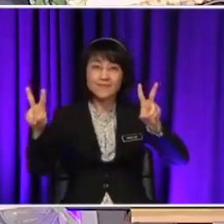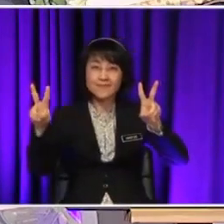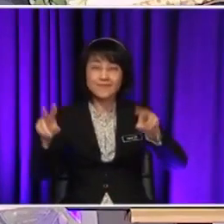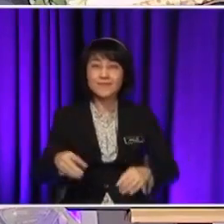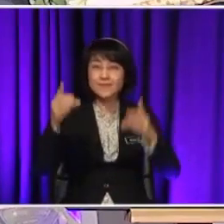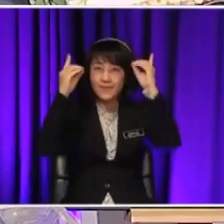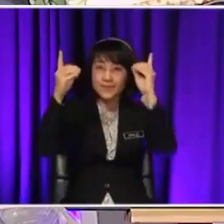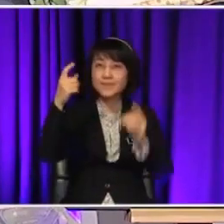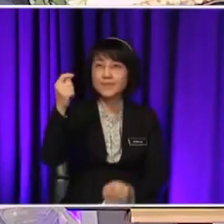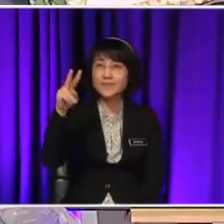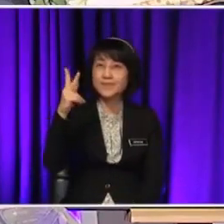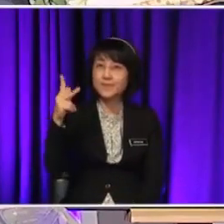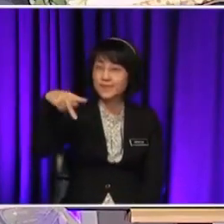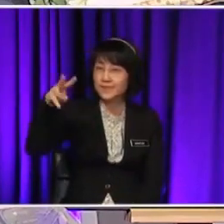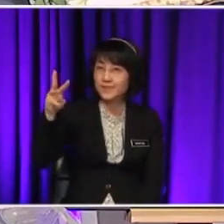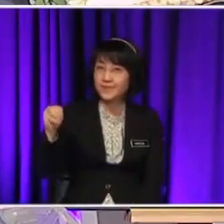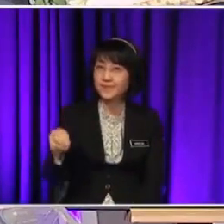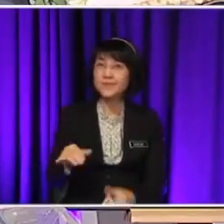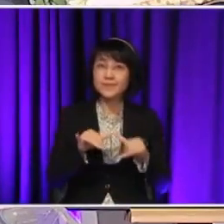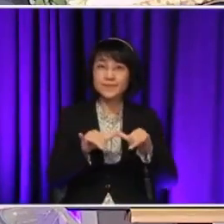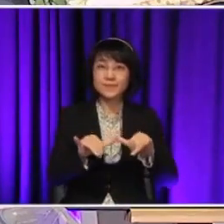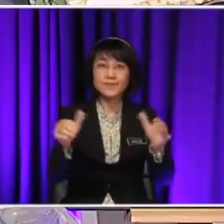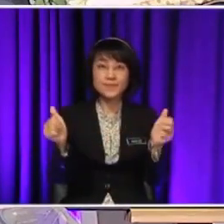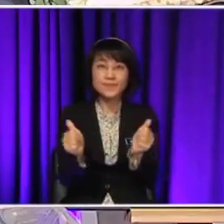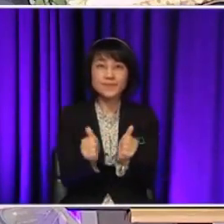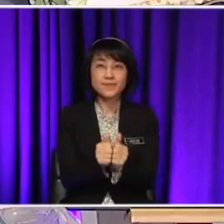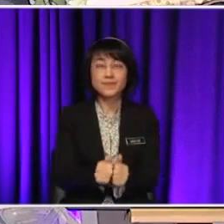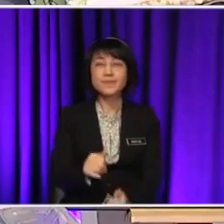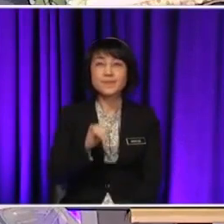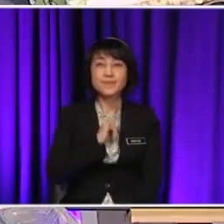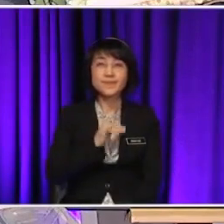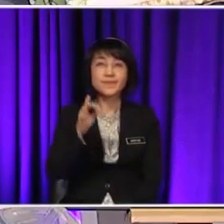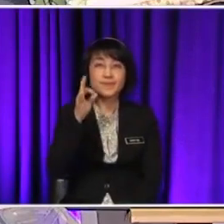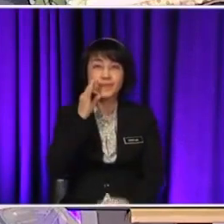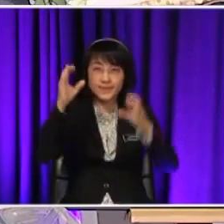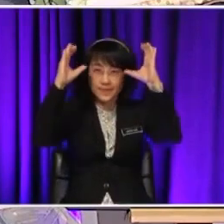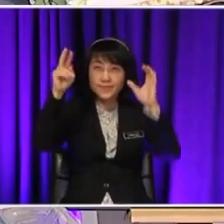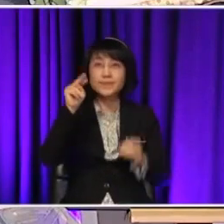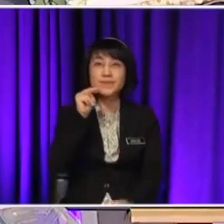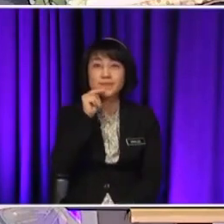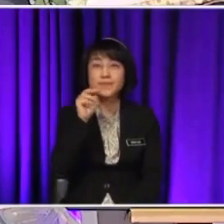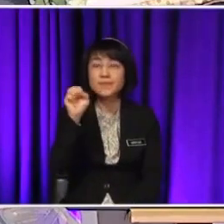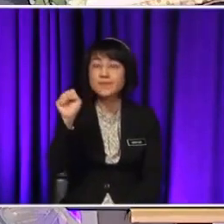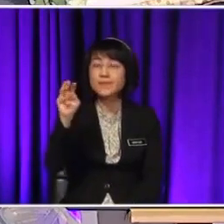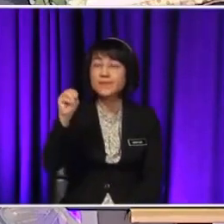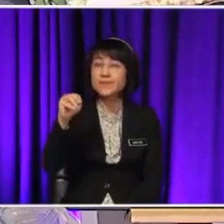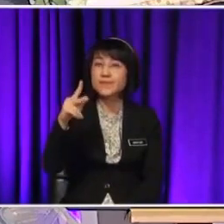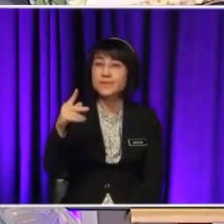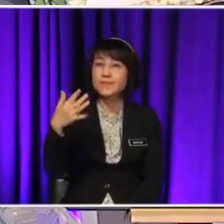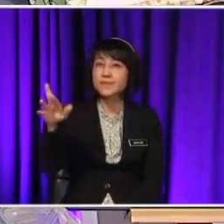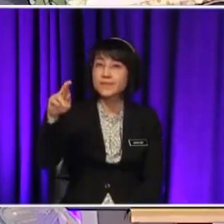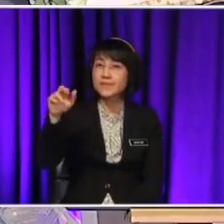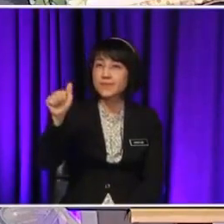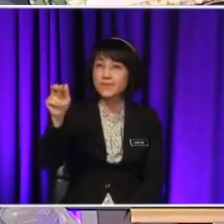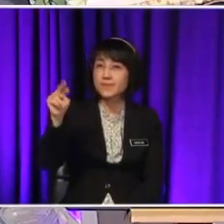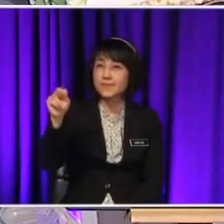Didik TV KPM. Masih lagi bersama dengan Abang Fizi dan juga Cikgu Nadia daripada SMK Rantau-Rantau Negeri 9. Hari